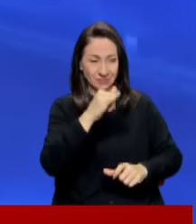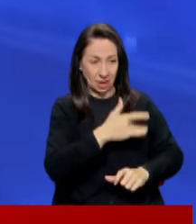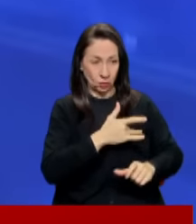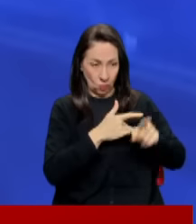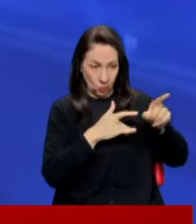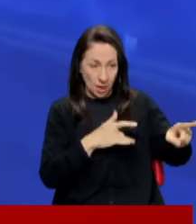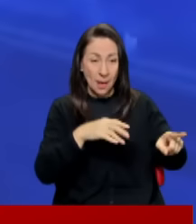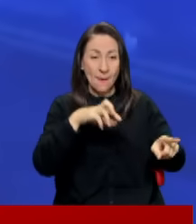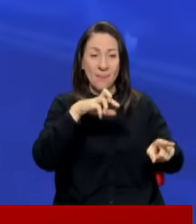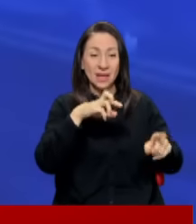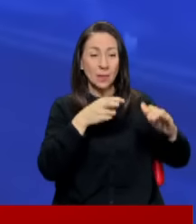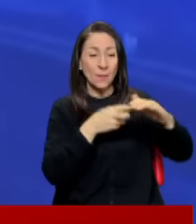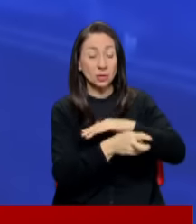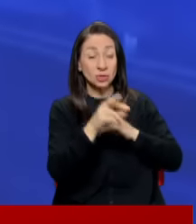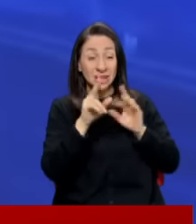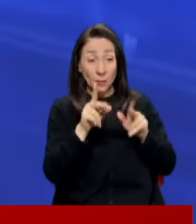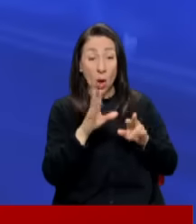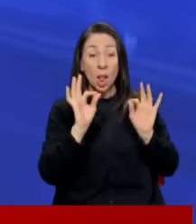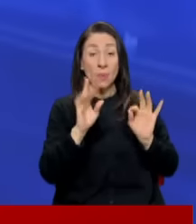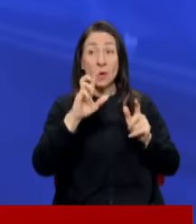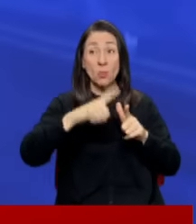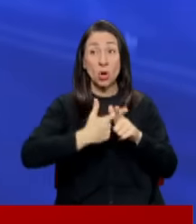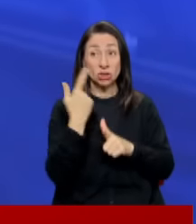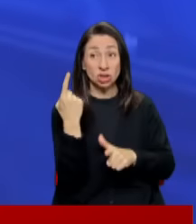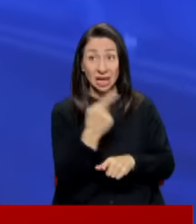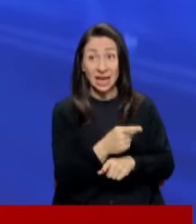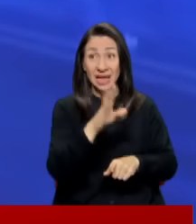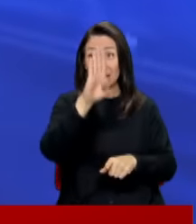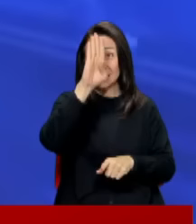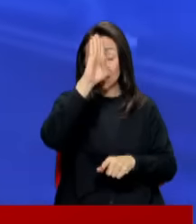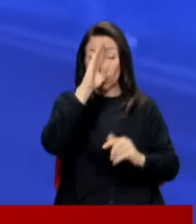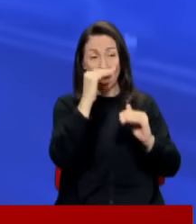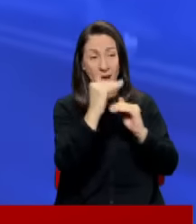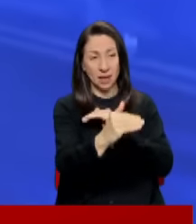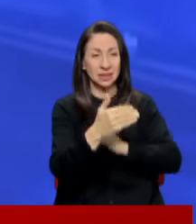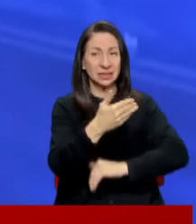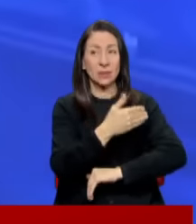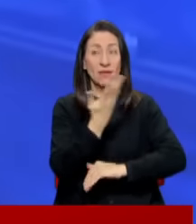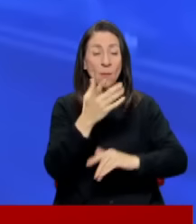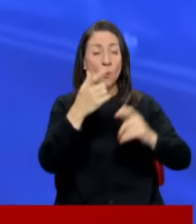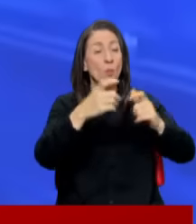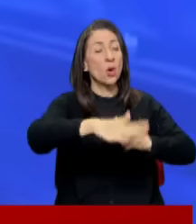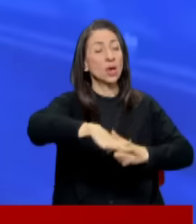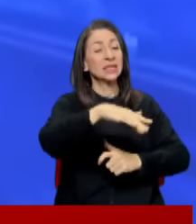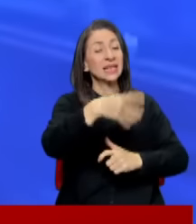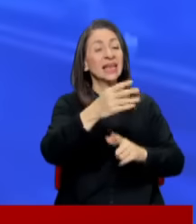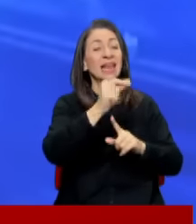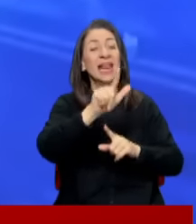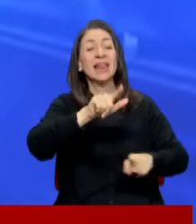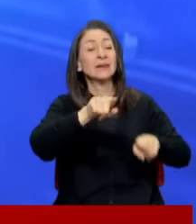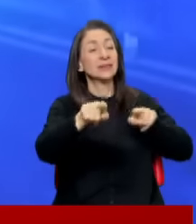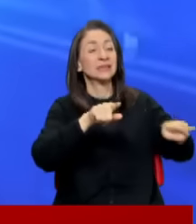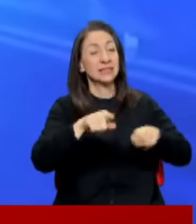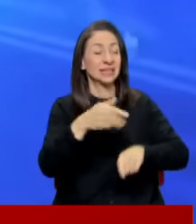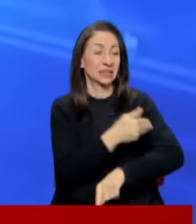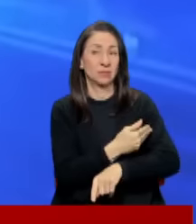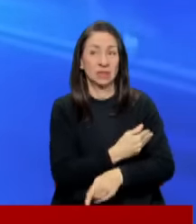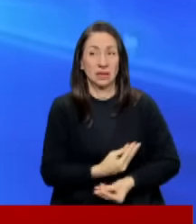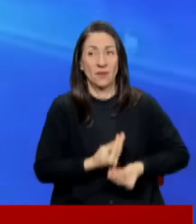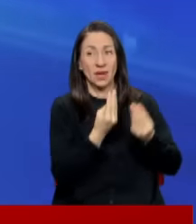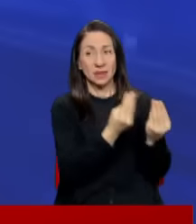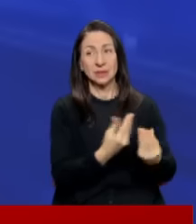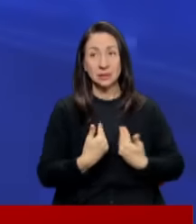Pendik metrosu gibi önemli bir projeyi İstanbul halkının ve bölgedeki diğer illerimizin